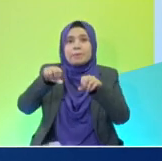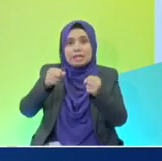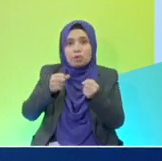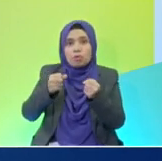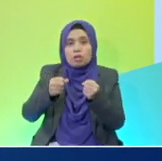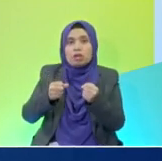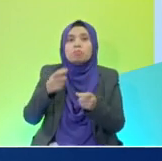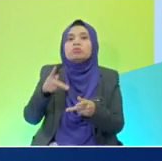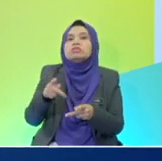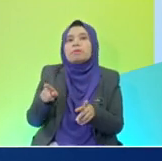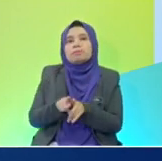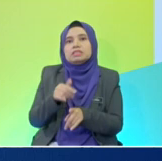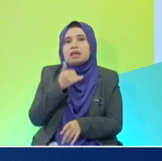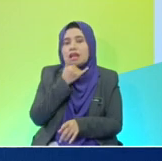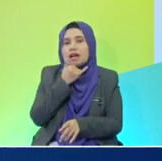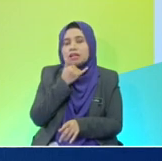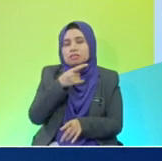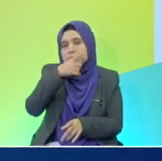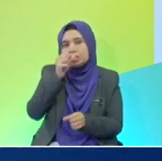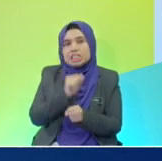Sebab Dia adalah